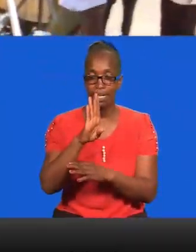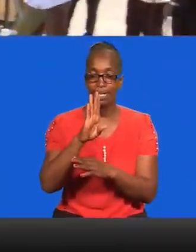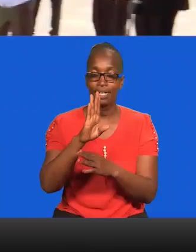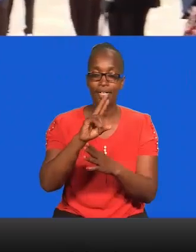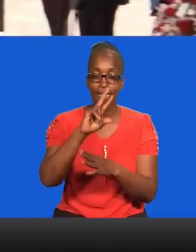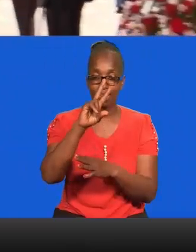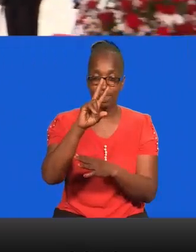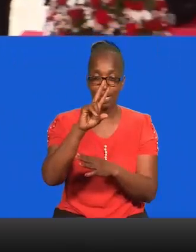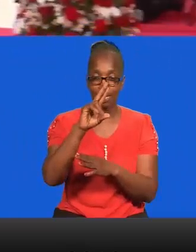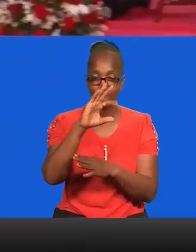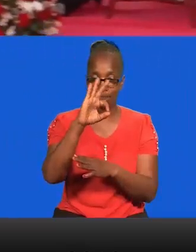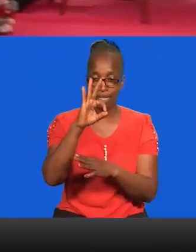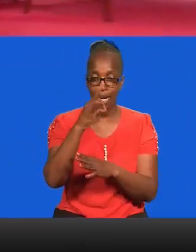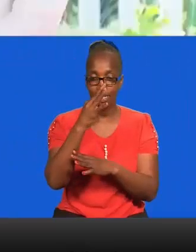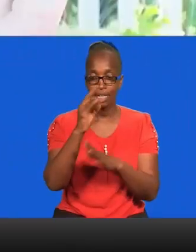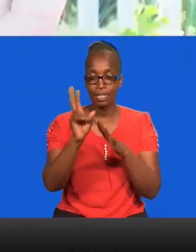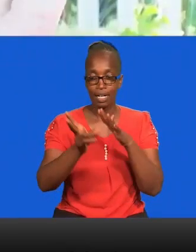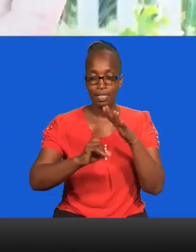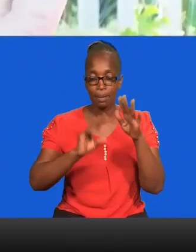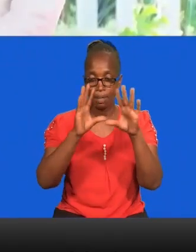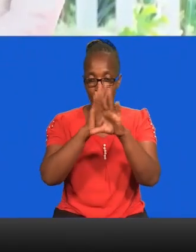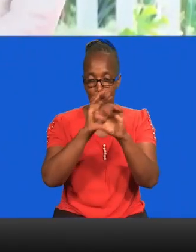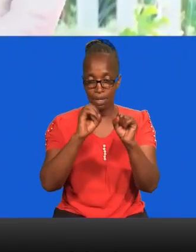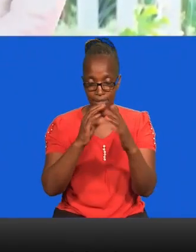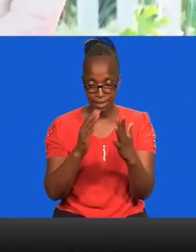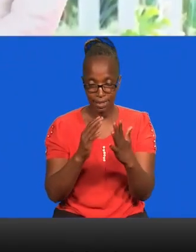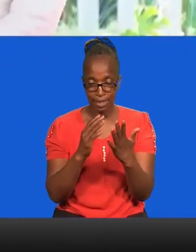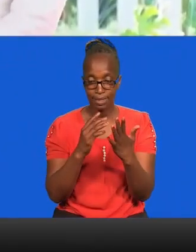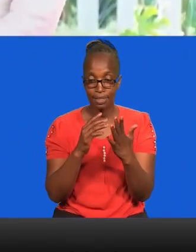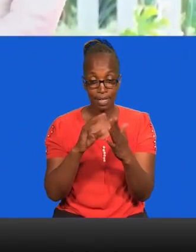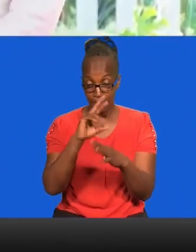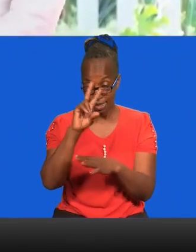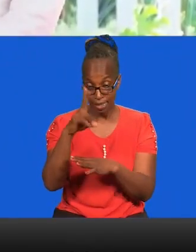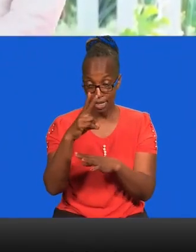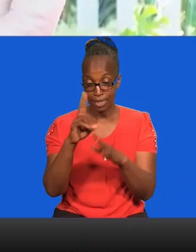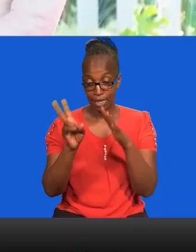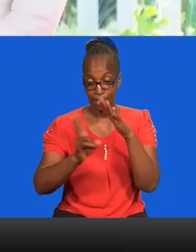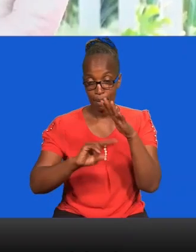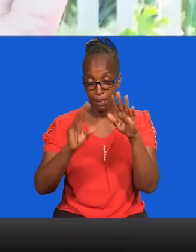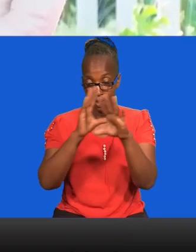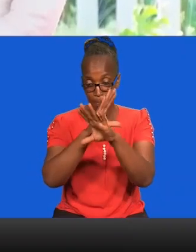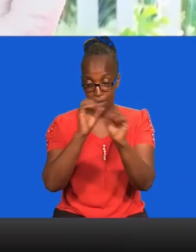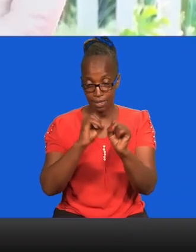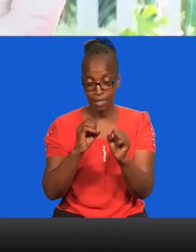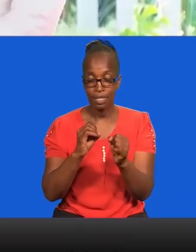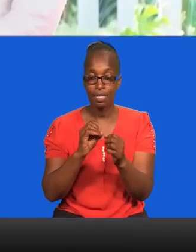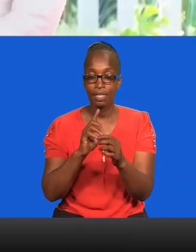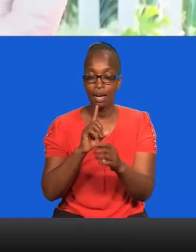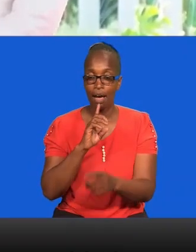katiba ya Kenya mwaka 2010. Do swear that I will always truly